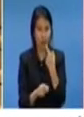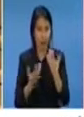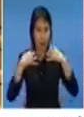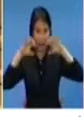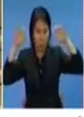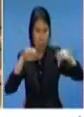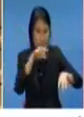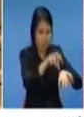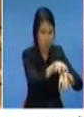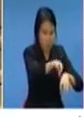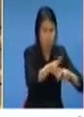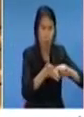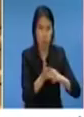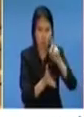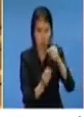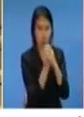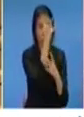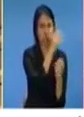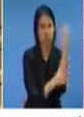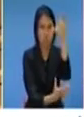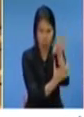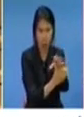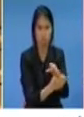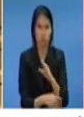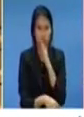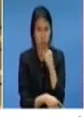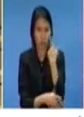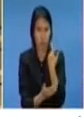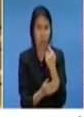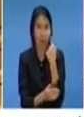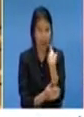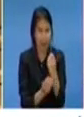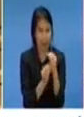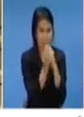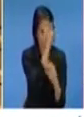นจูงใจให้ปลูกด้วยการลดภาษีให้กับคนที่ปลูกต้นไ